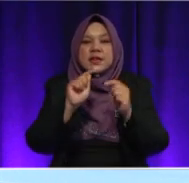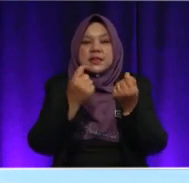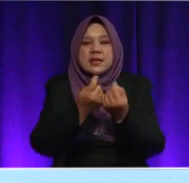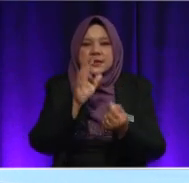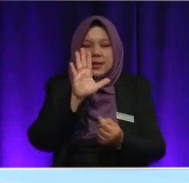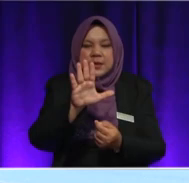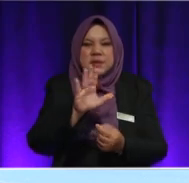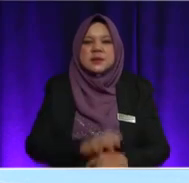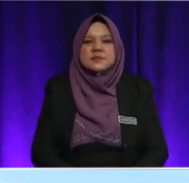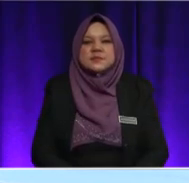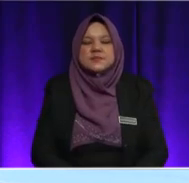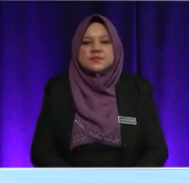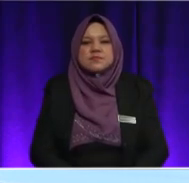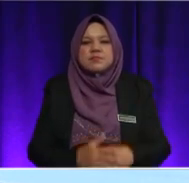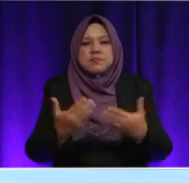5